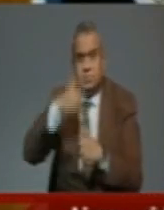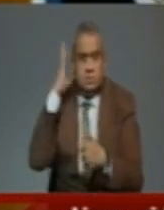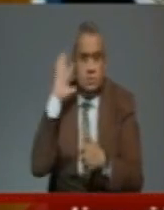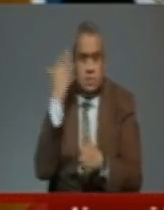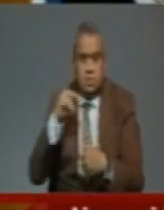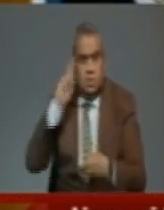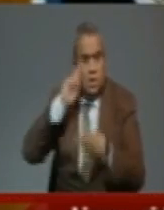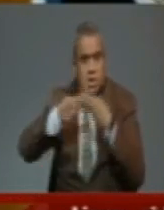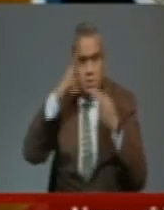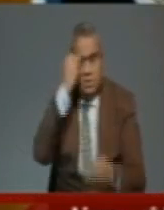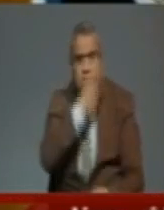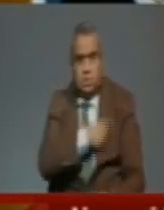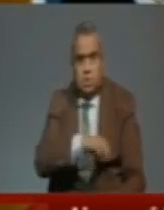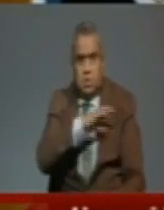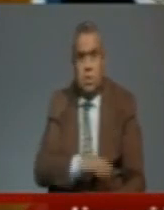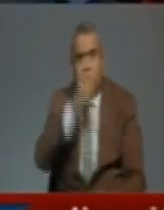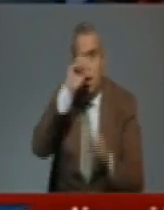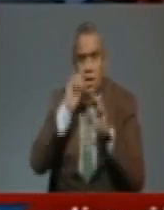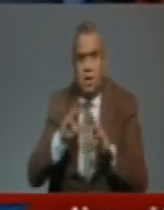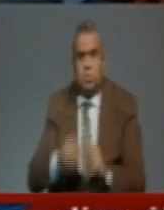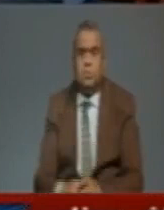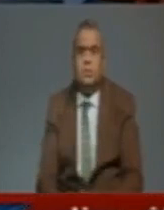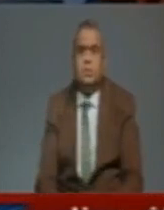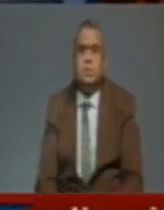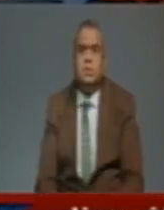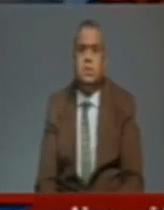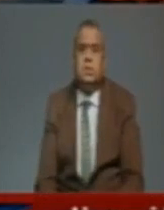عليكم ورحمة الله وبركاته.